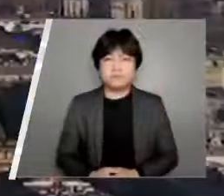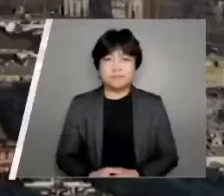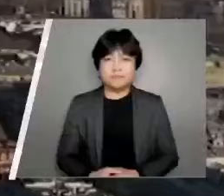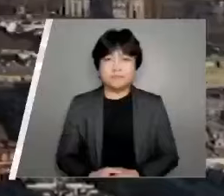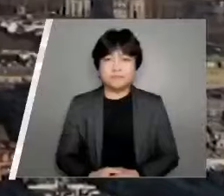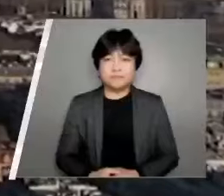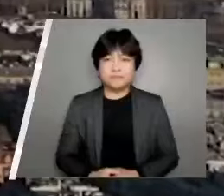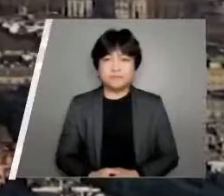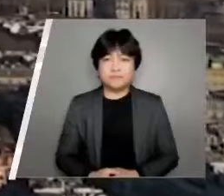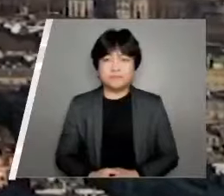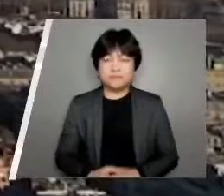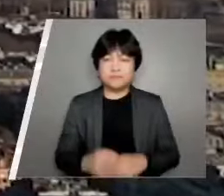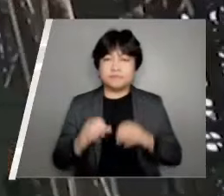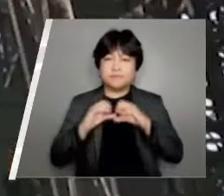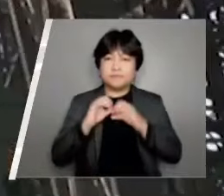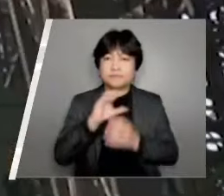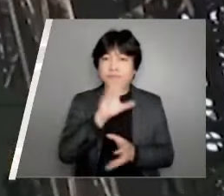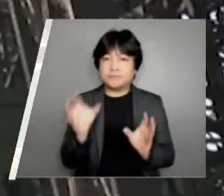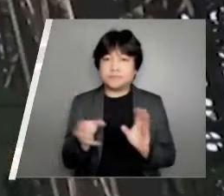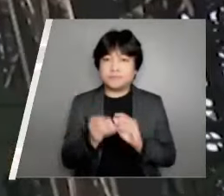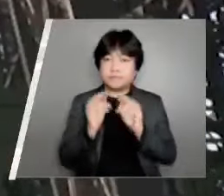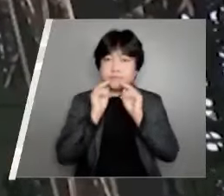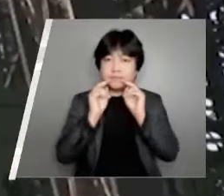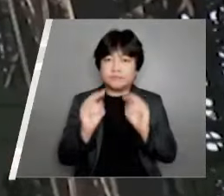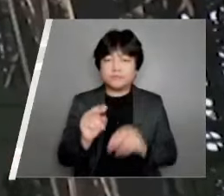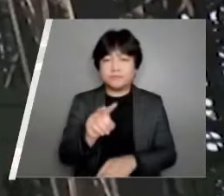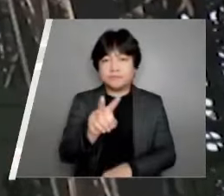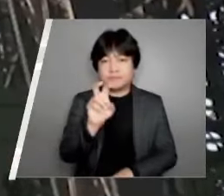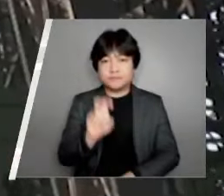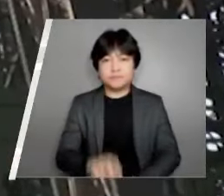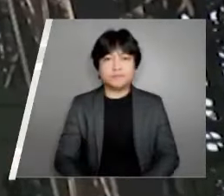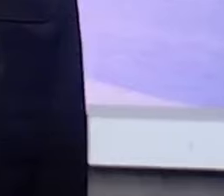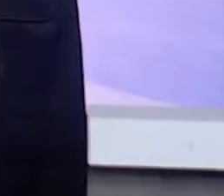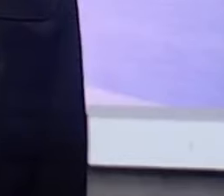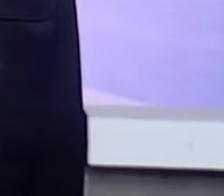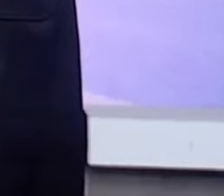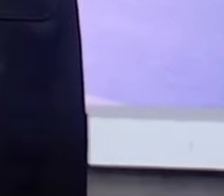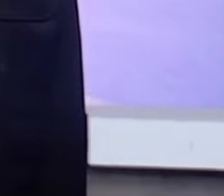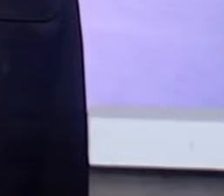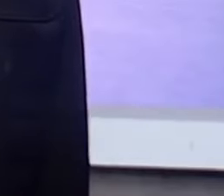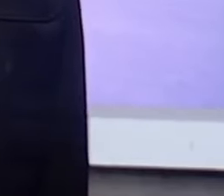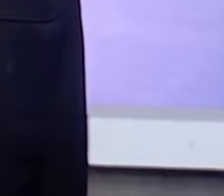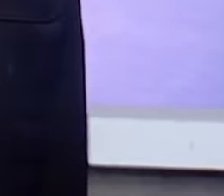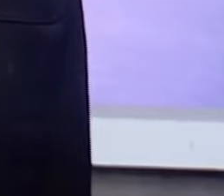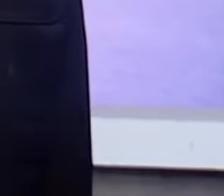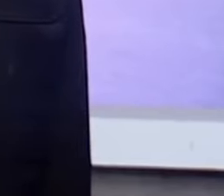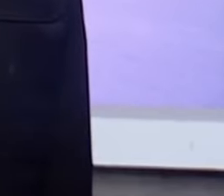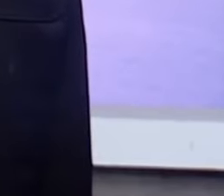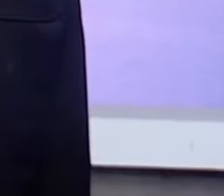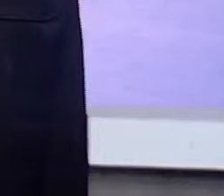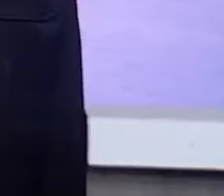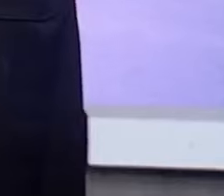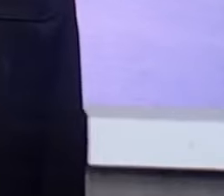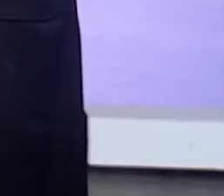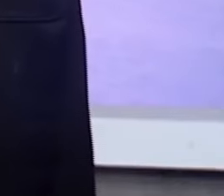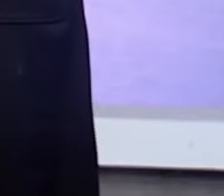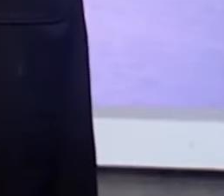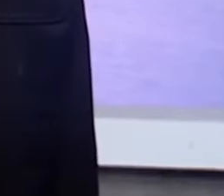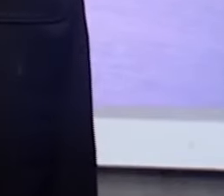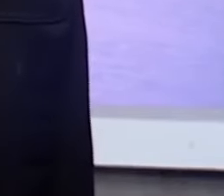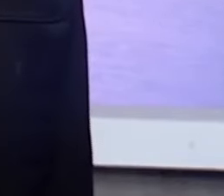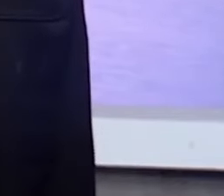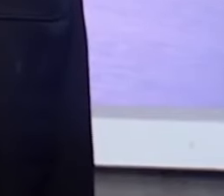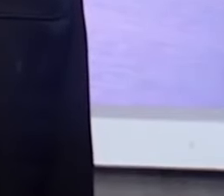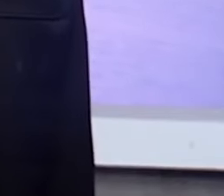Para sa GMA Integrated News, Ian Cruz ang inyong saksi. Mga kapuso, sama-sama tayong maging